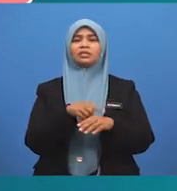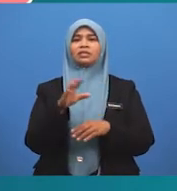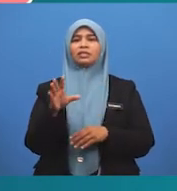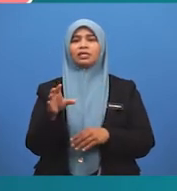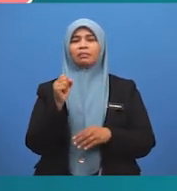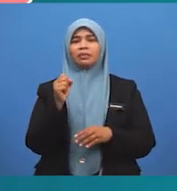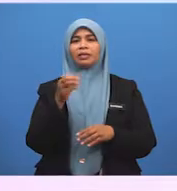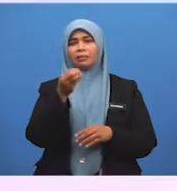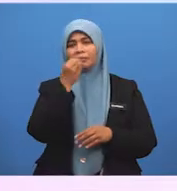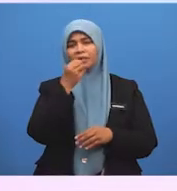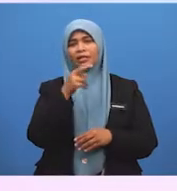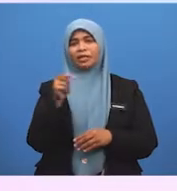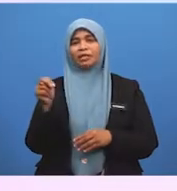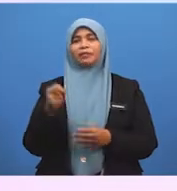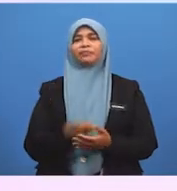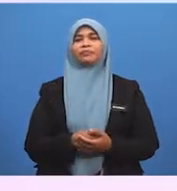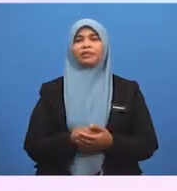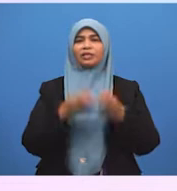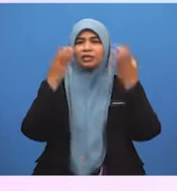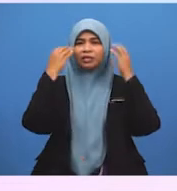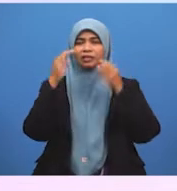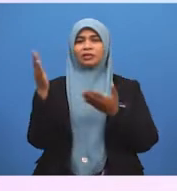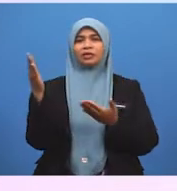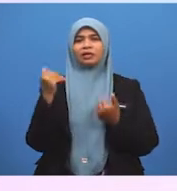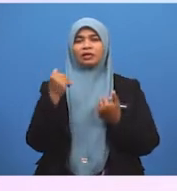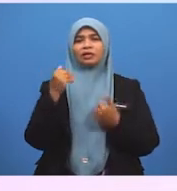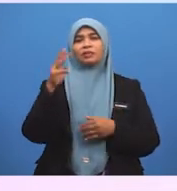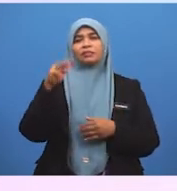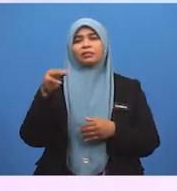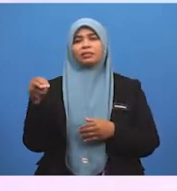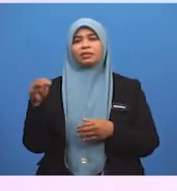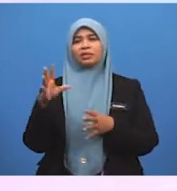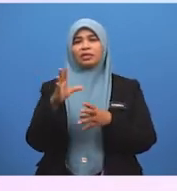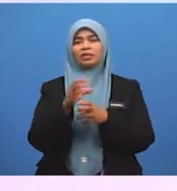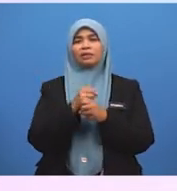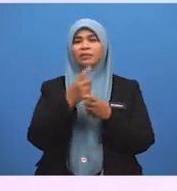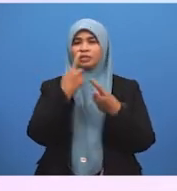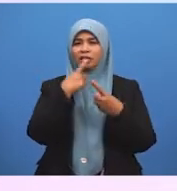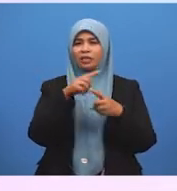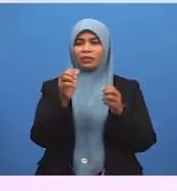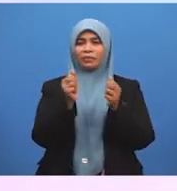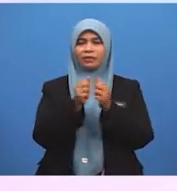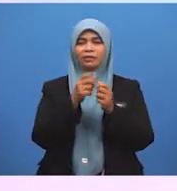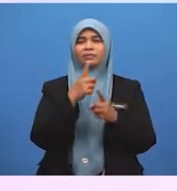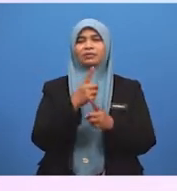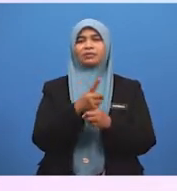semasa mengambil makanan. Cikgu berharap murid-murid dapat menjawab dengan